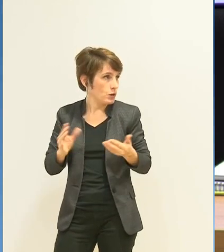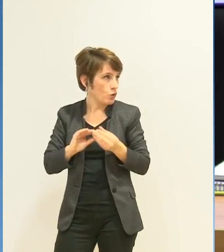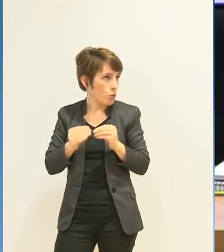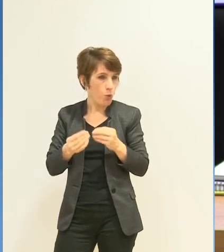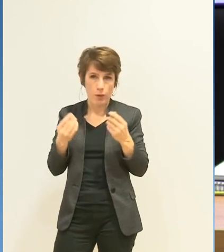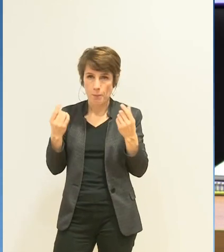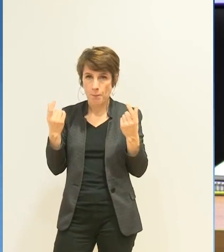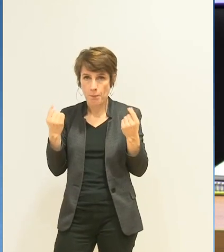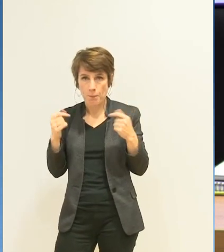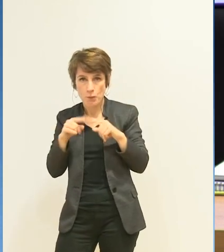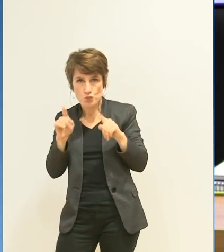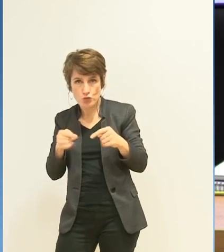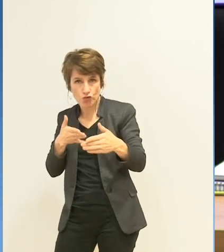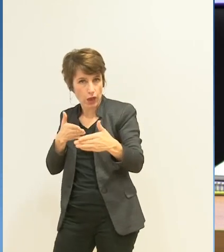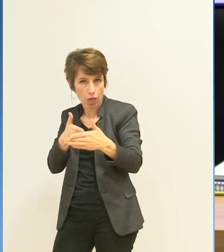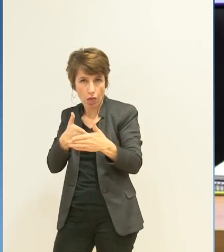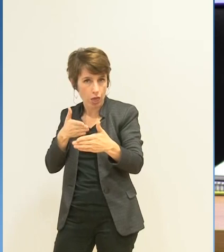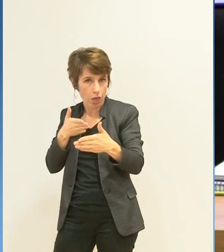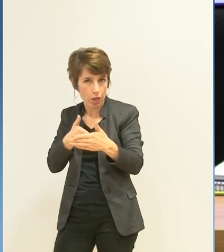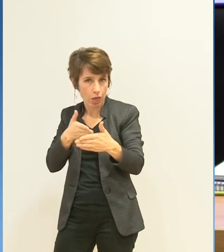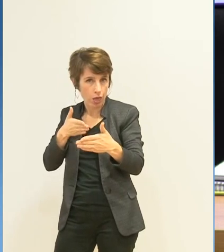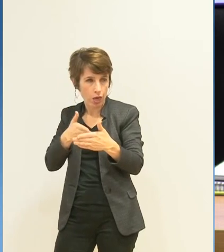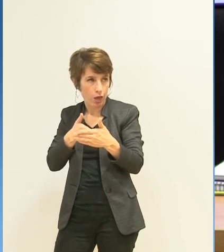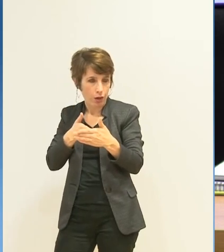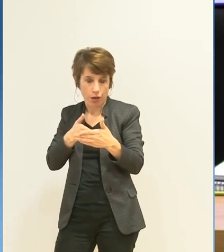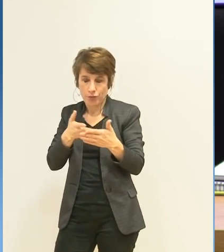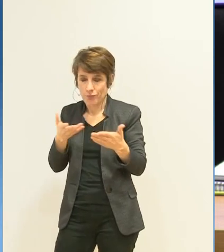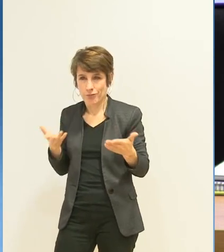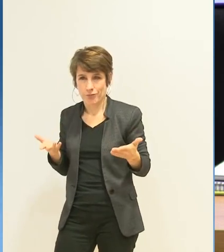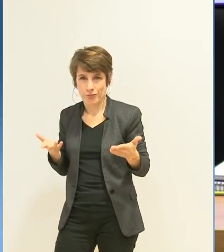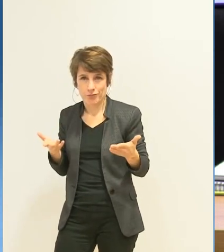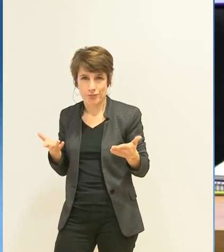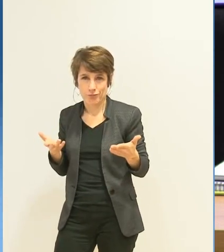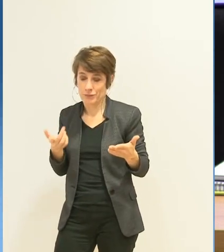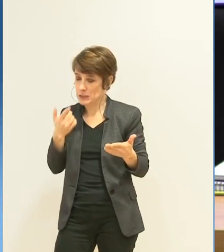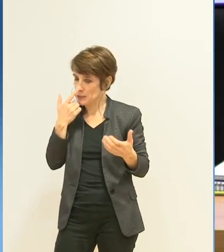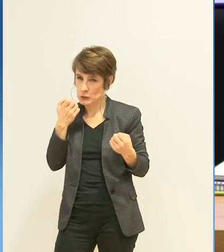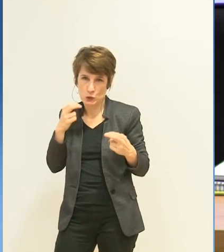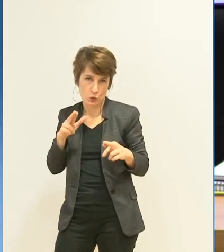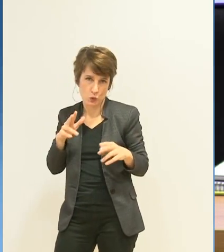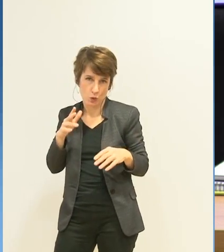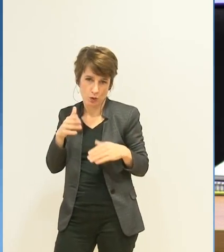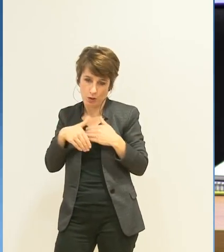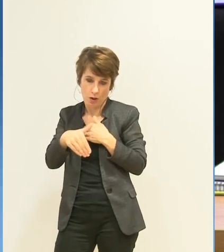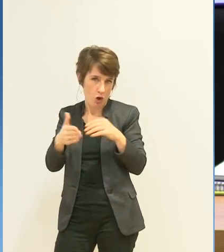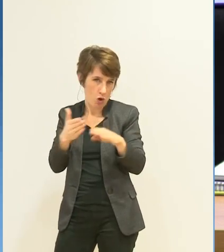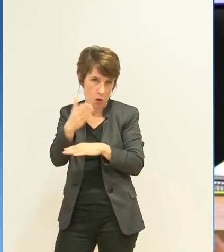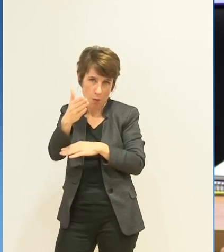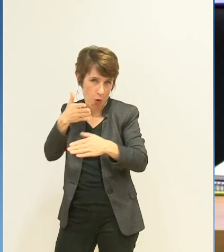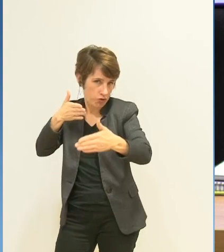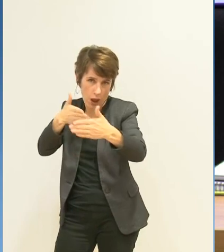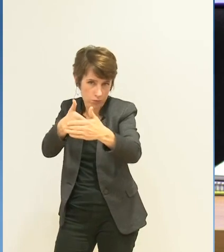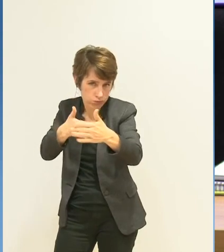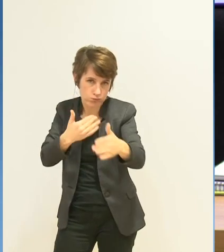probablement évidemment absolument significative sur la réalisation de ce projet il faudra que